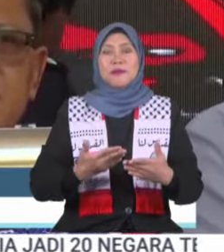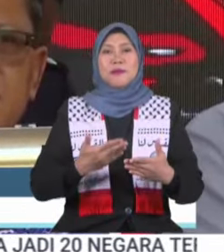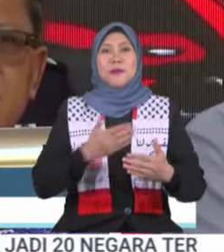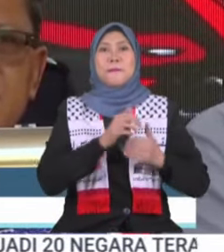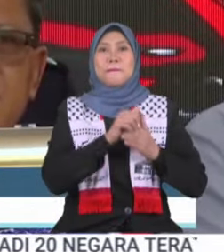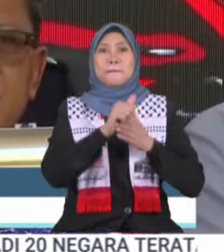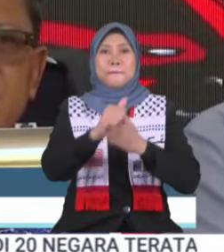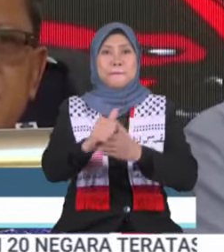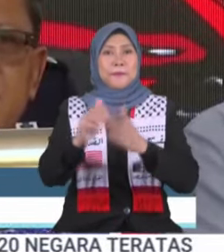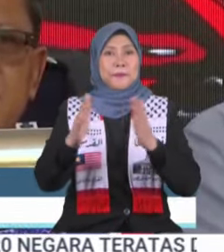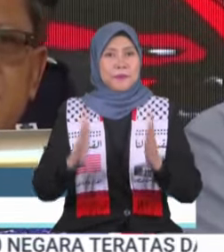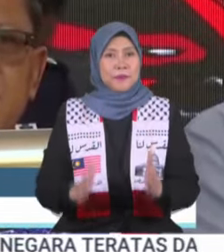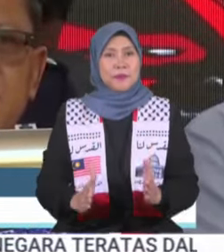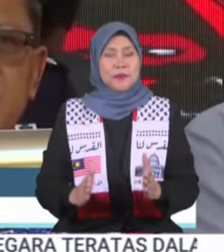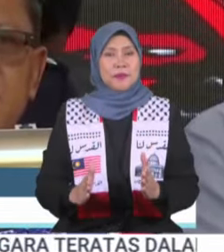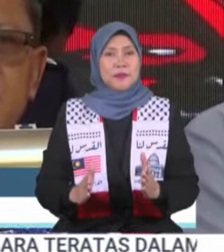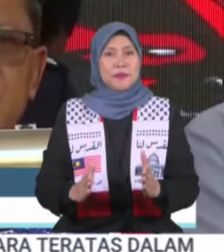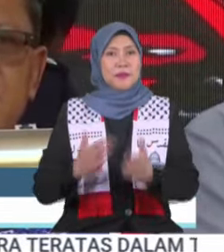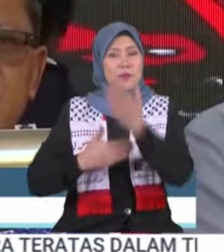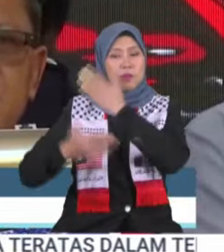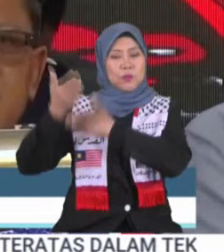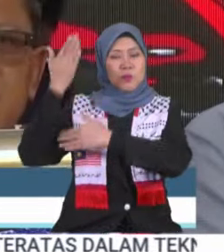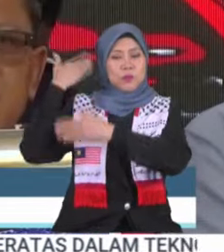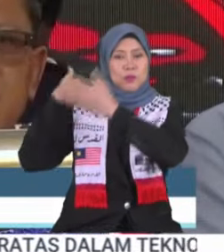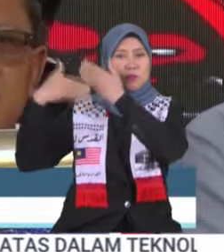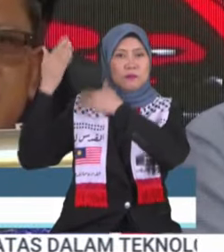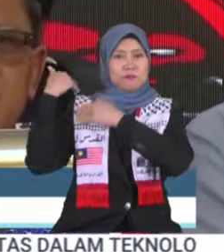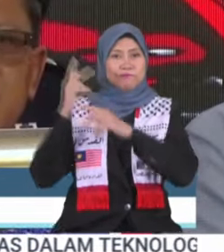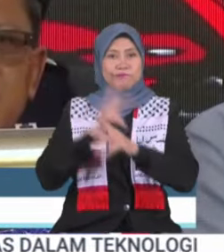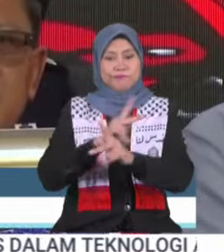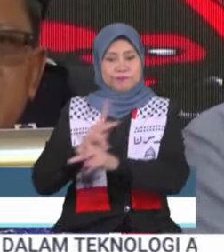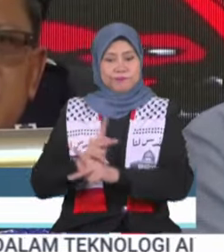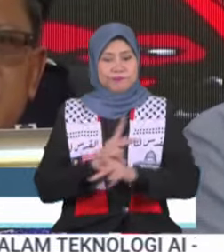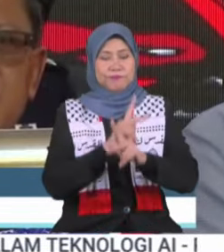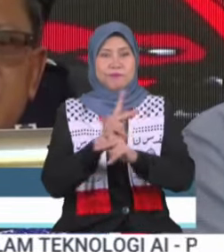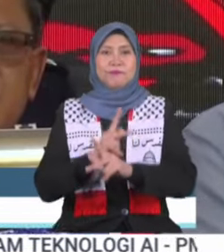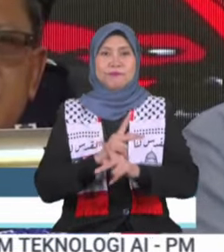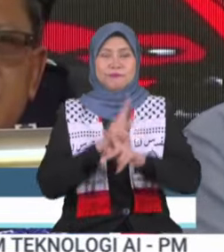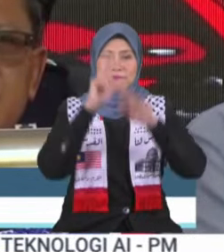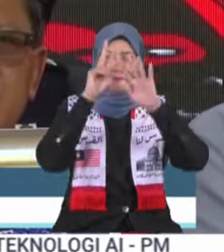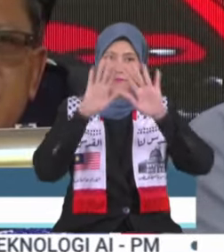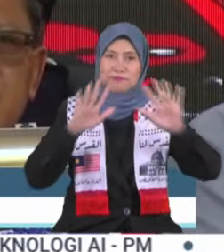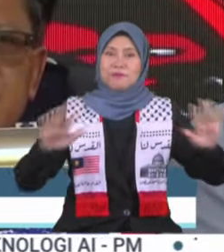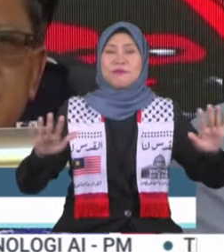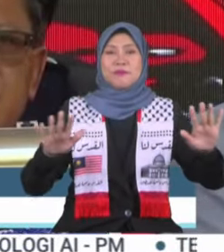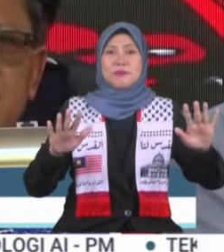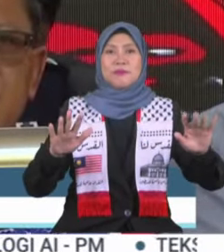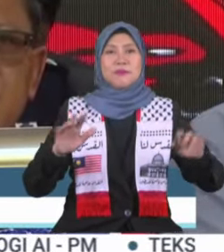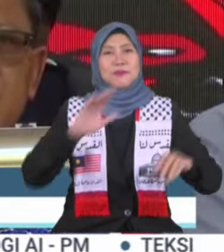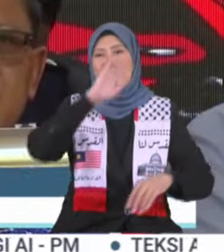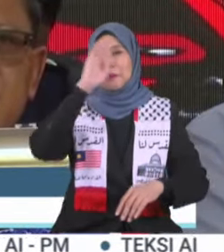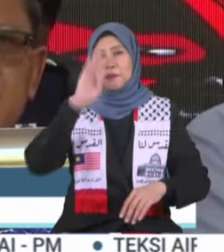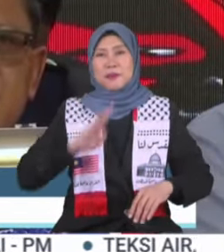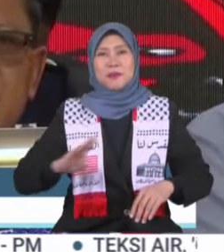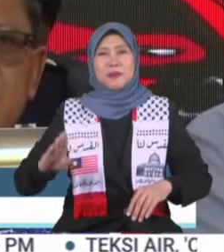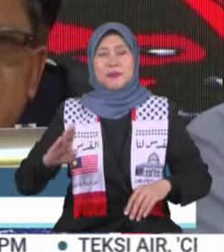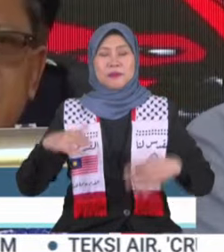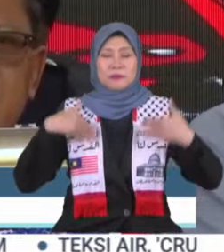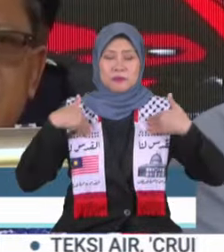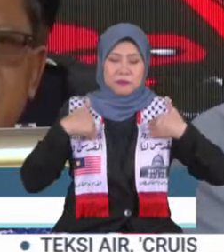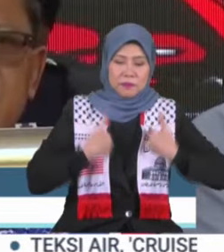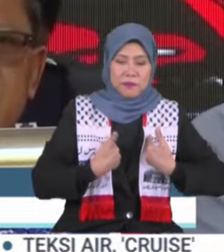pemimpin dan pejuang tanah air terdahulu yang tidak mengenal lelah